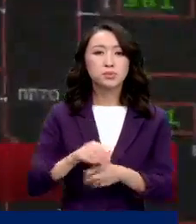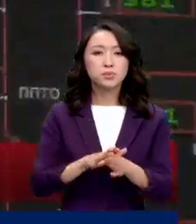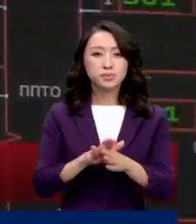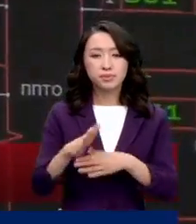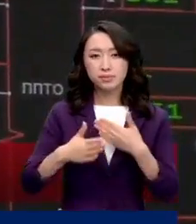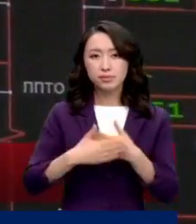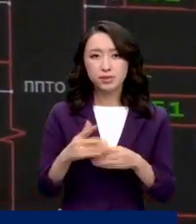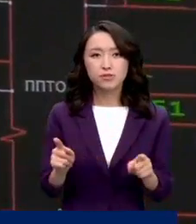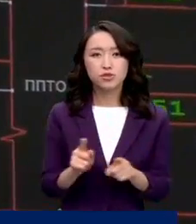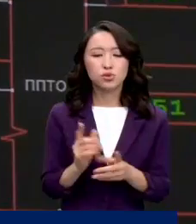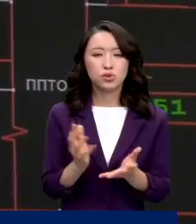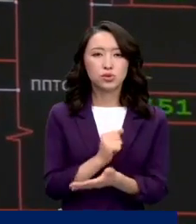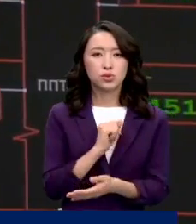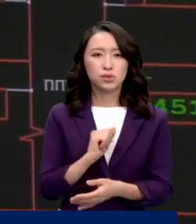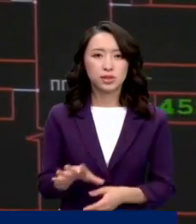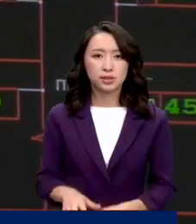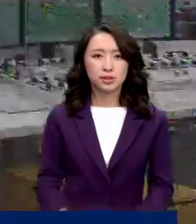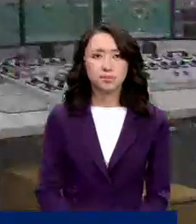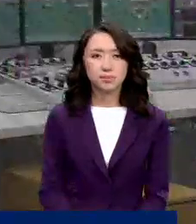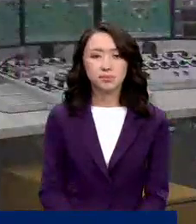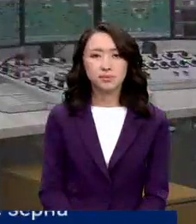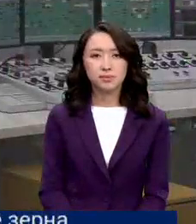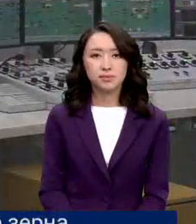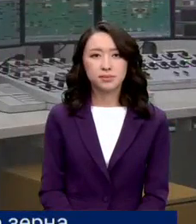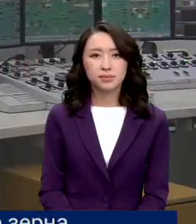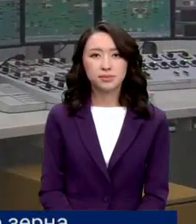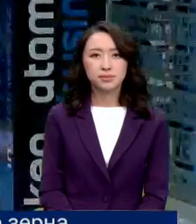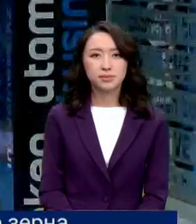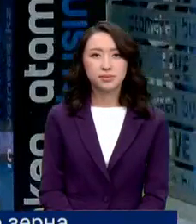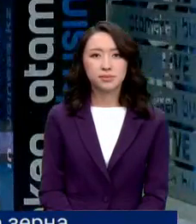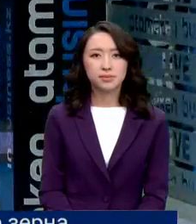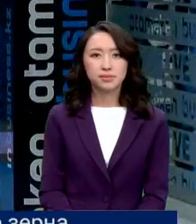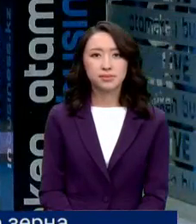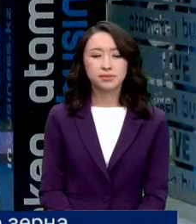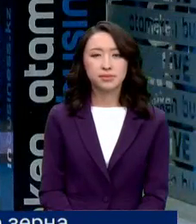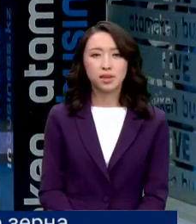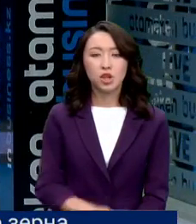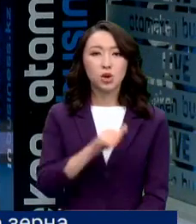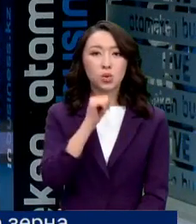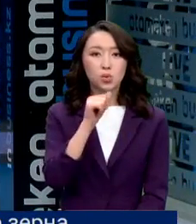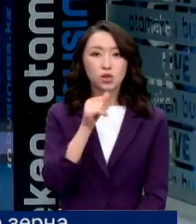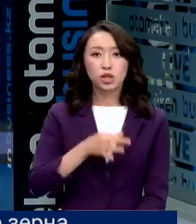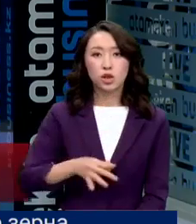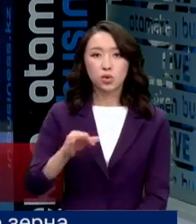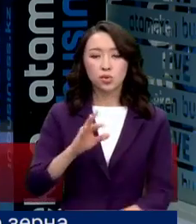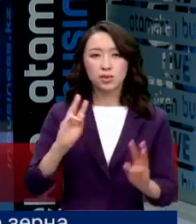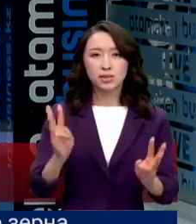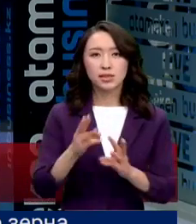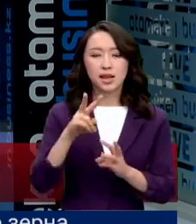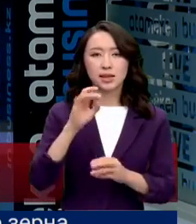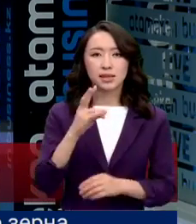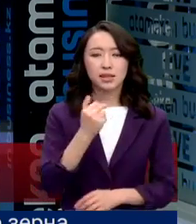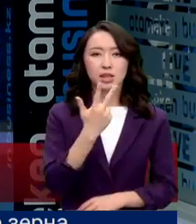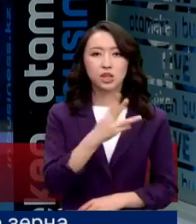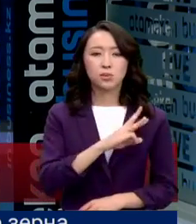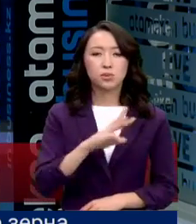наказания все равно не удастся. Тем временем в Костанайской области сгорел лес на 3